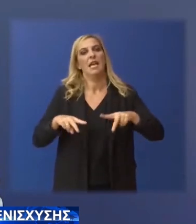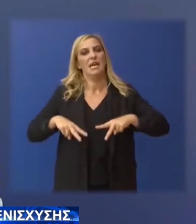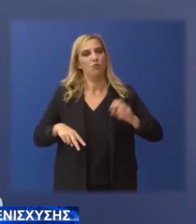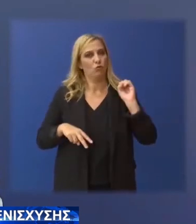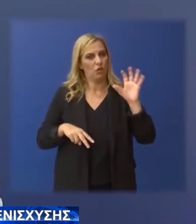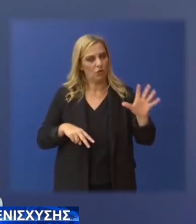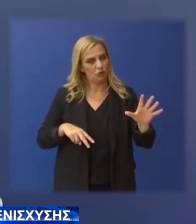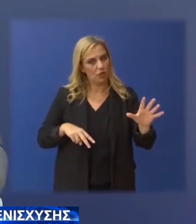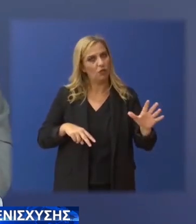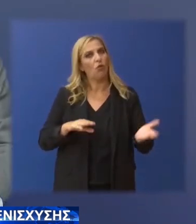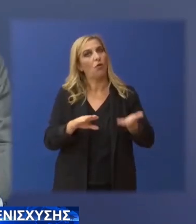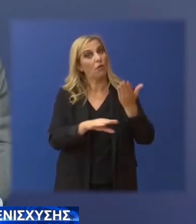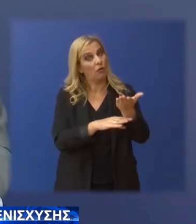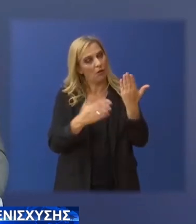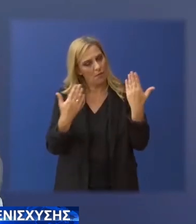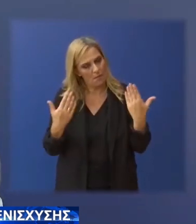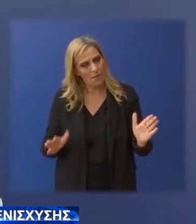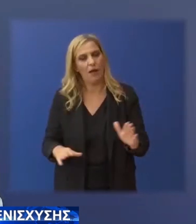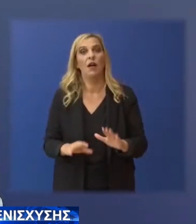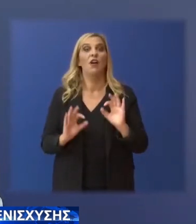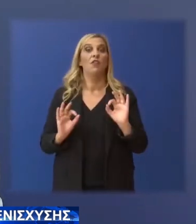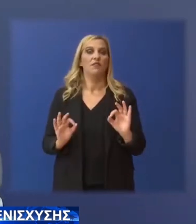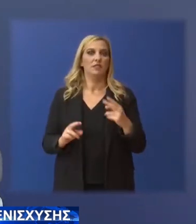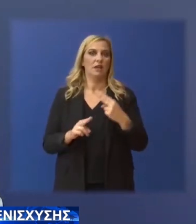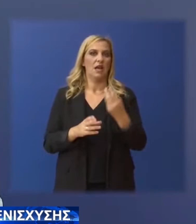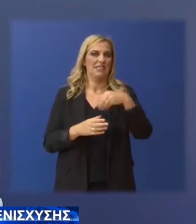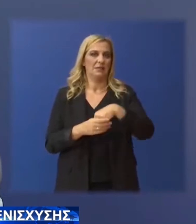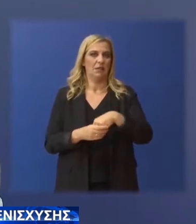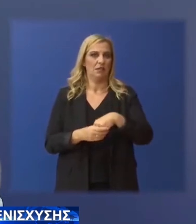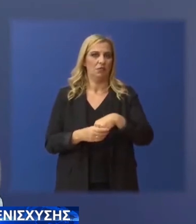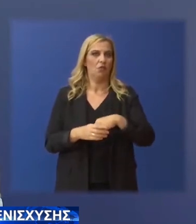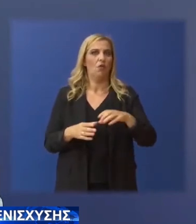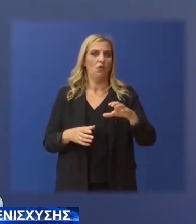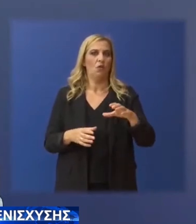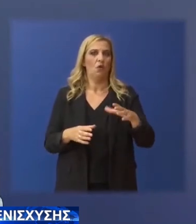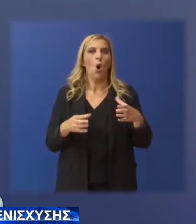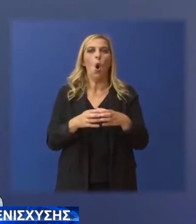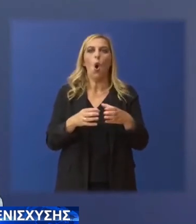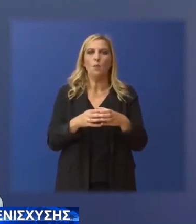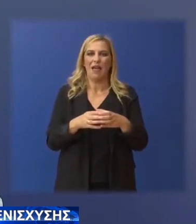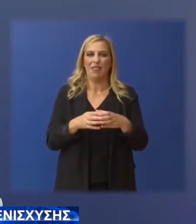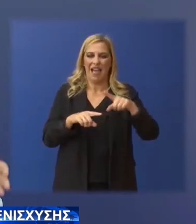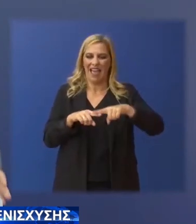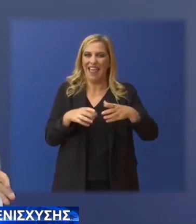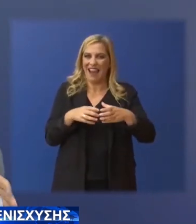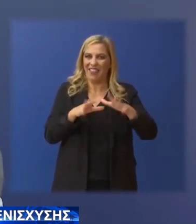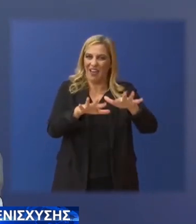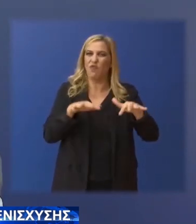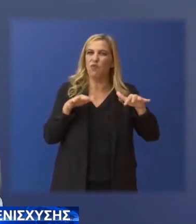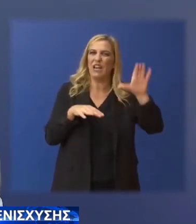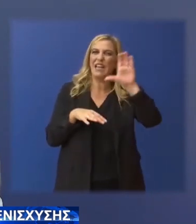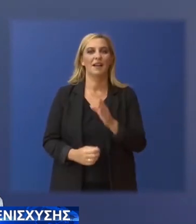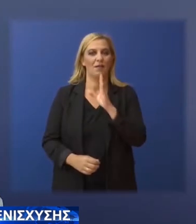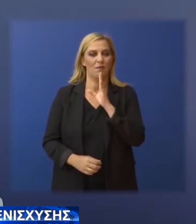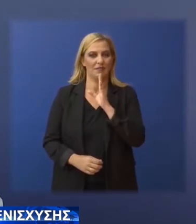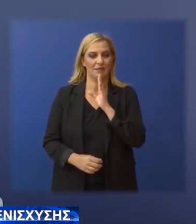καιρικά φαινόμενα, όσο και τη βελτίωση της οικονομίας, της καθημερινότητας των πολιτών και των κρίσιμων υποδομών του